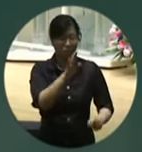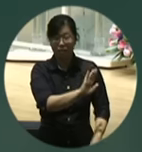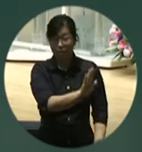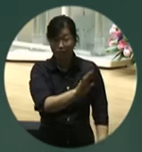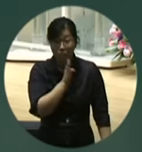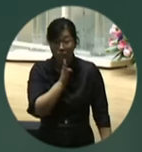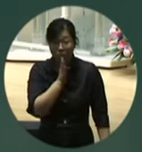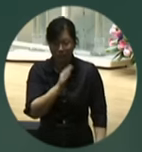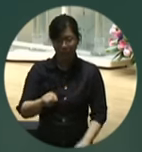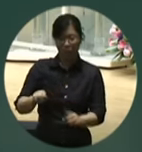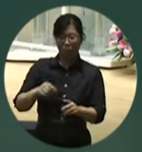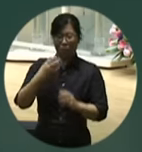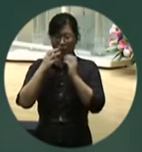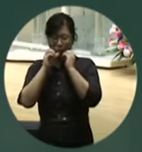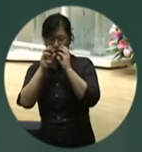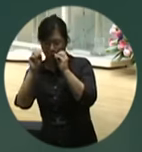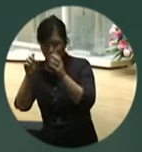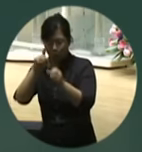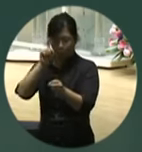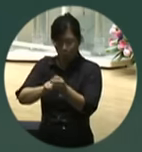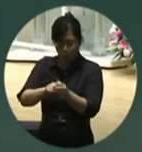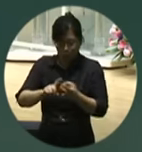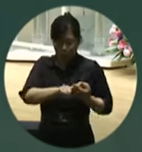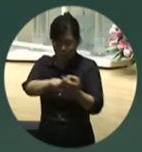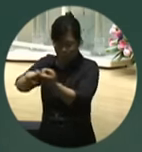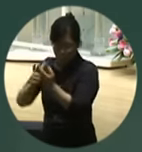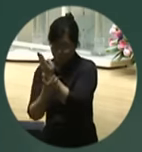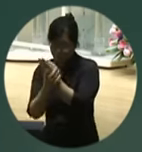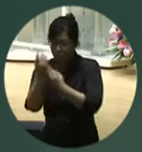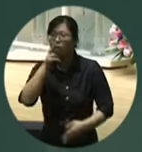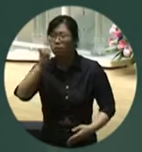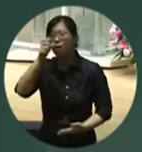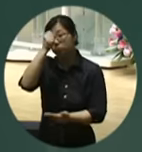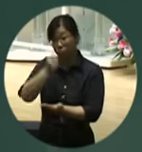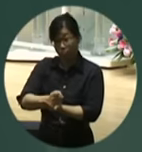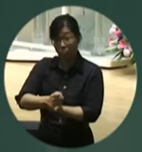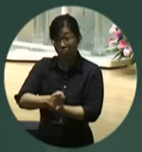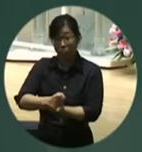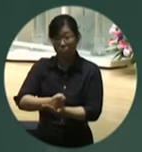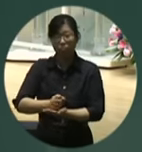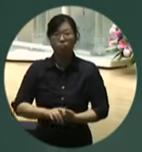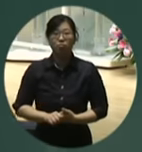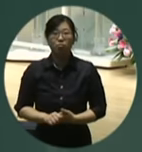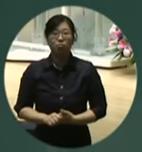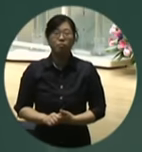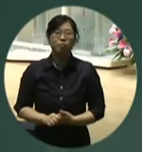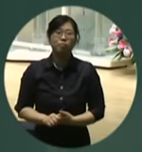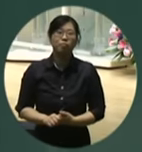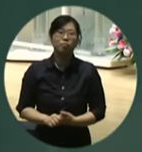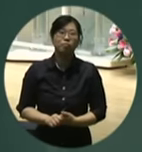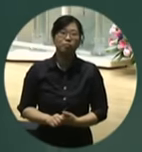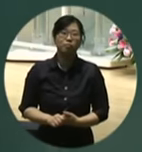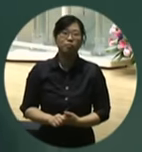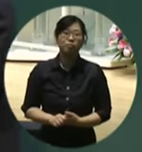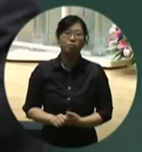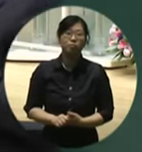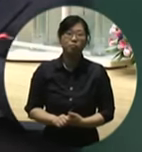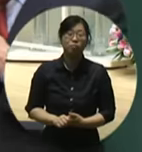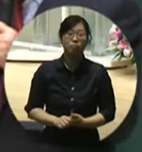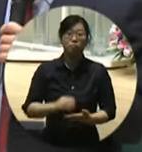된다. Whichever church that is fighting amongst one another, saying this is right, this is wrong, that is not a real church, a church that forms oneness for evangelism.